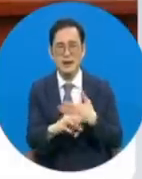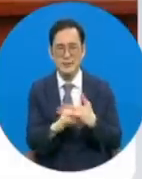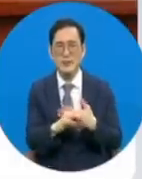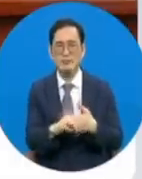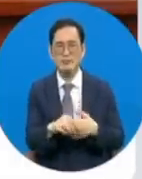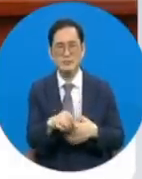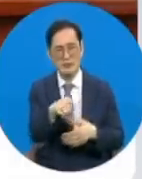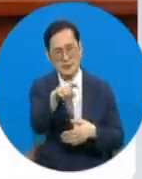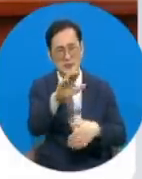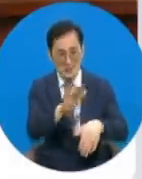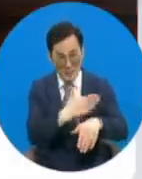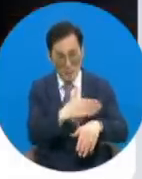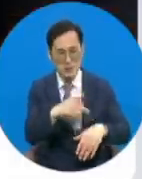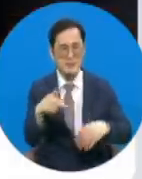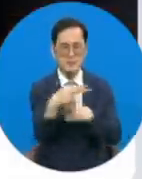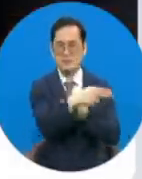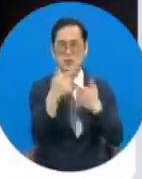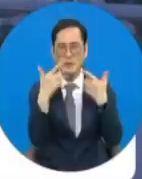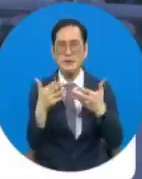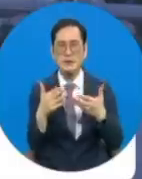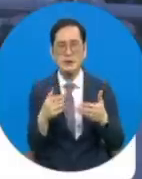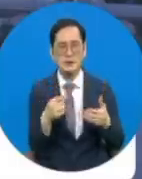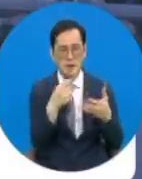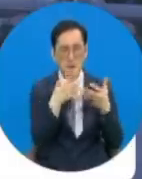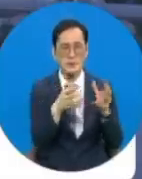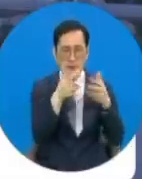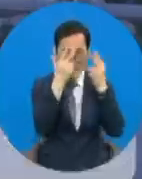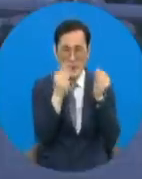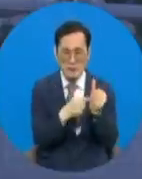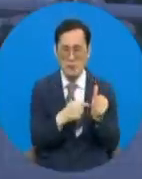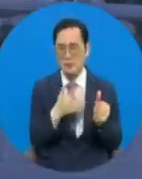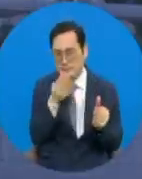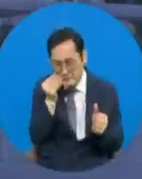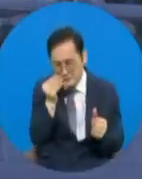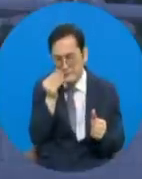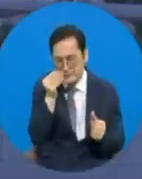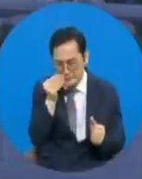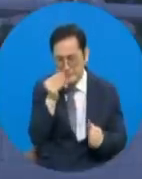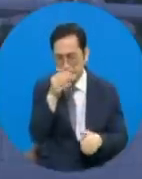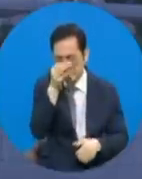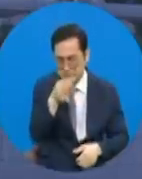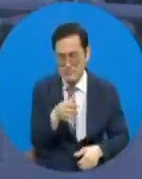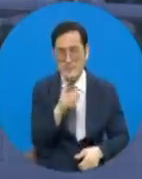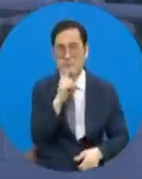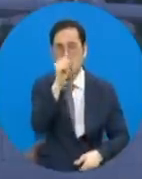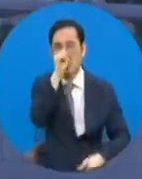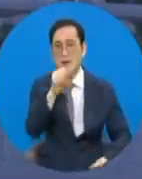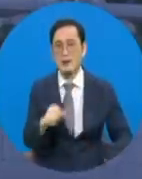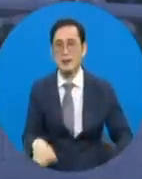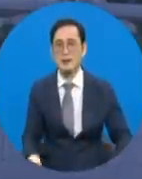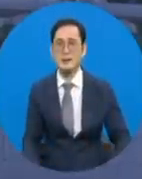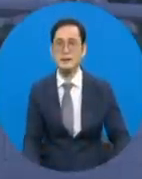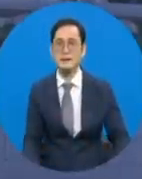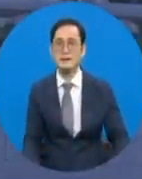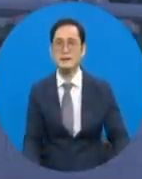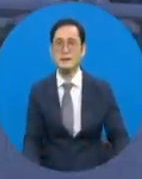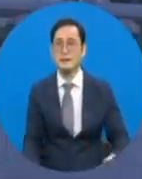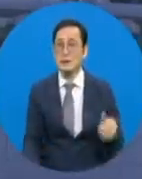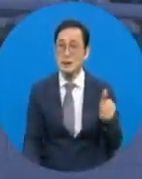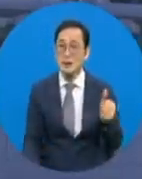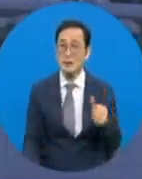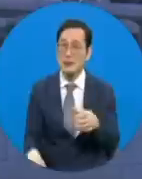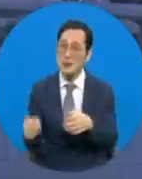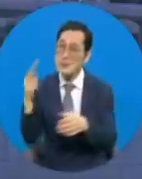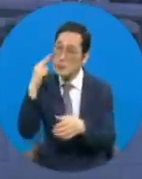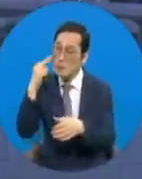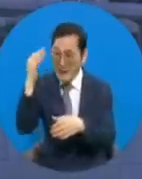드리고 싶습니다. 아니 근데 김광산 변호사님, 네. 이래경 혁신위원 전 혁신위원장 같은 경우에는 미국의 한국 대선에 개입했다는 취지로